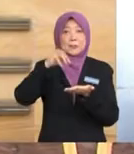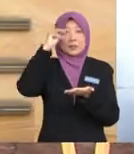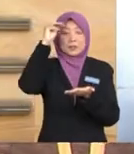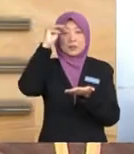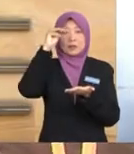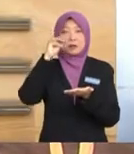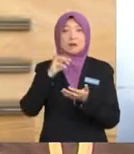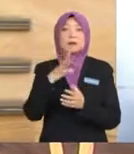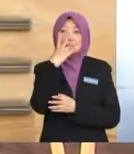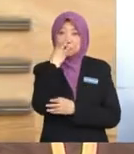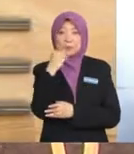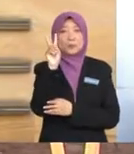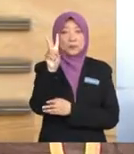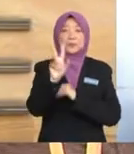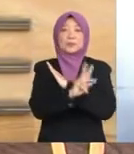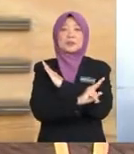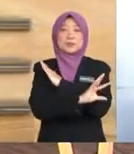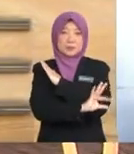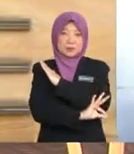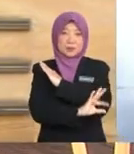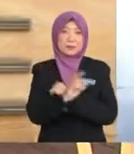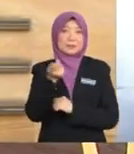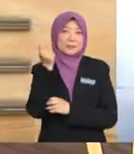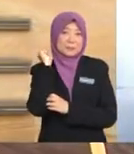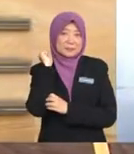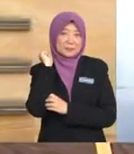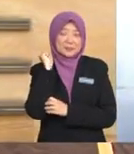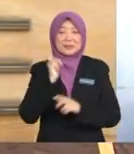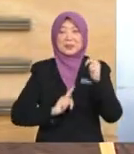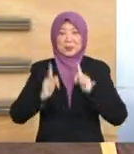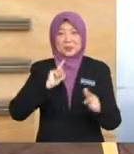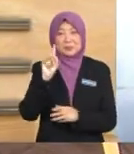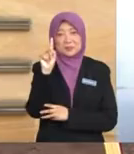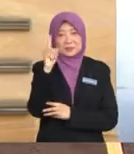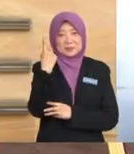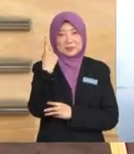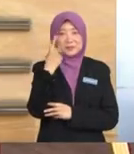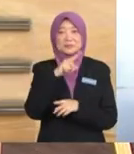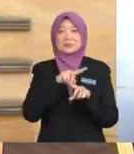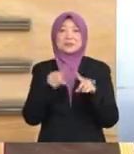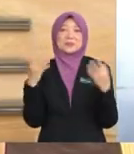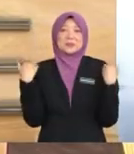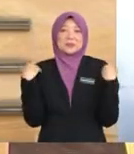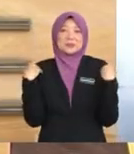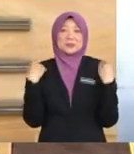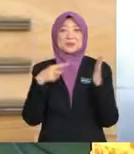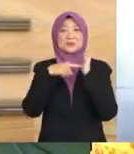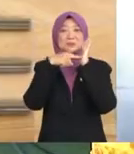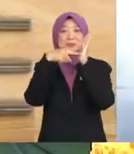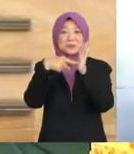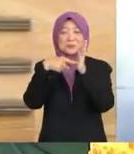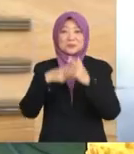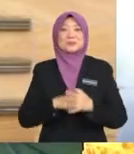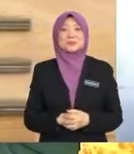2, Seremban Negeri 9. Tadi acah gimmick je, cikgu. Kata ada profil sebab cikgu tiba-tiba hilang. Kemudian muncul